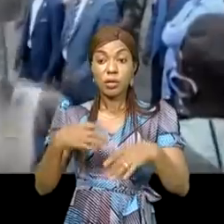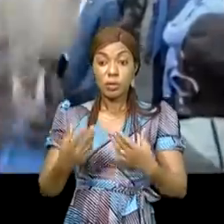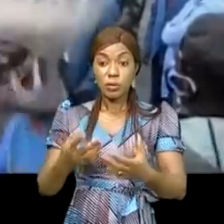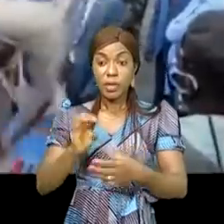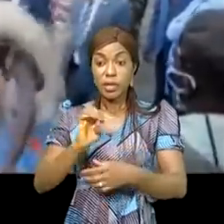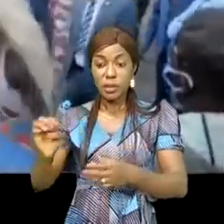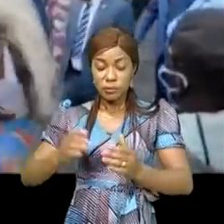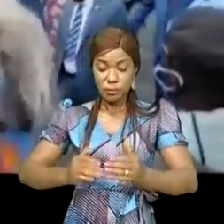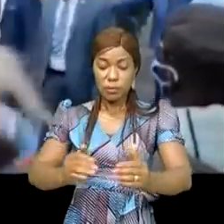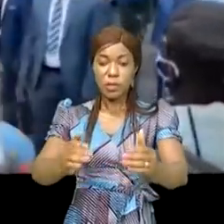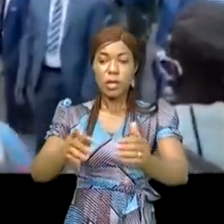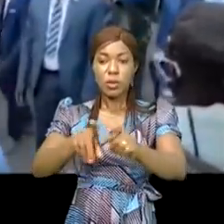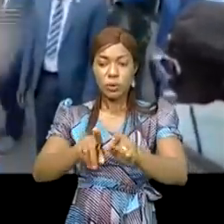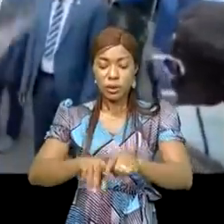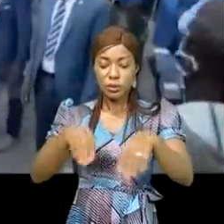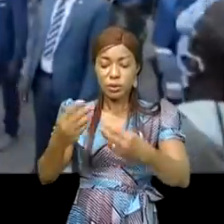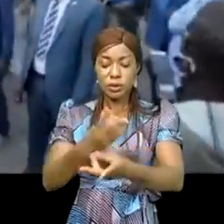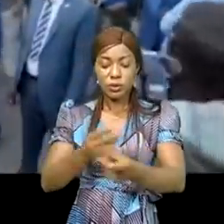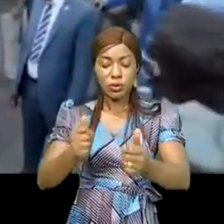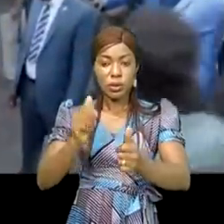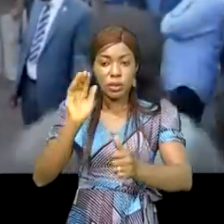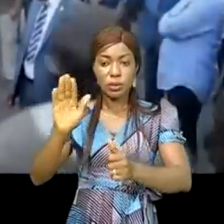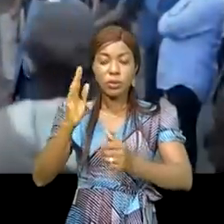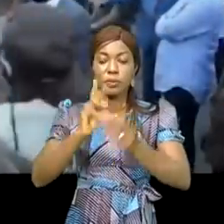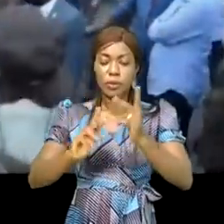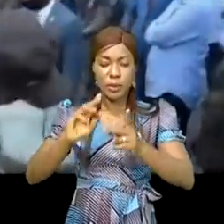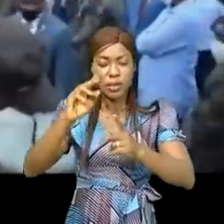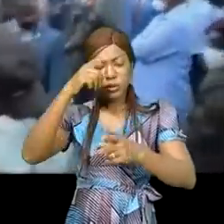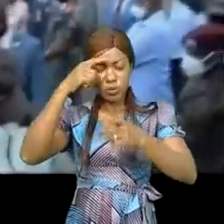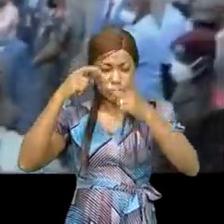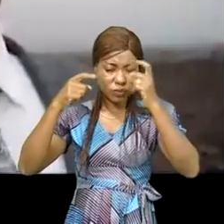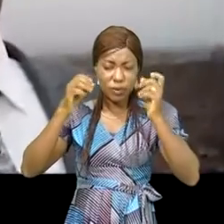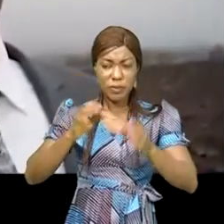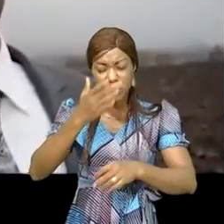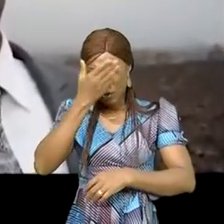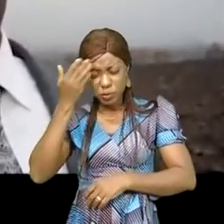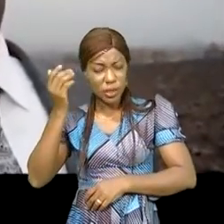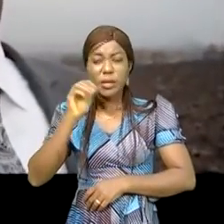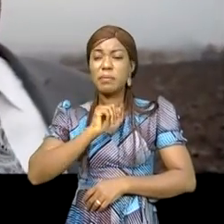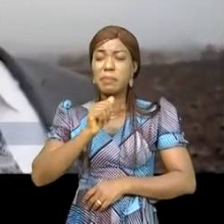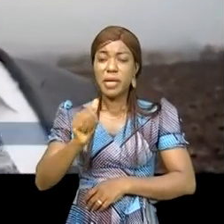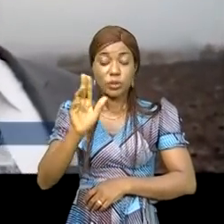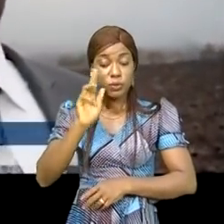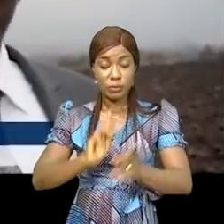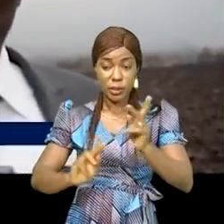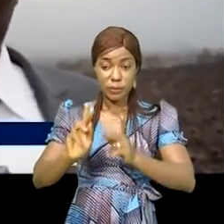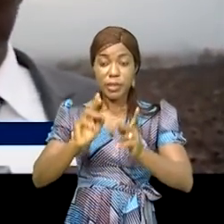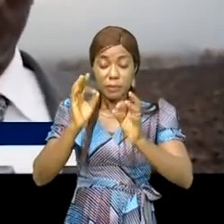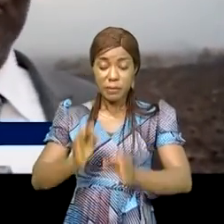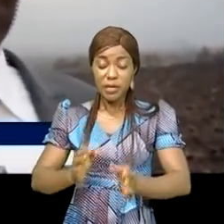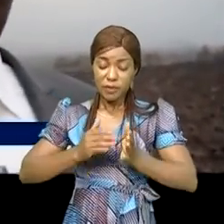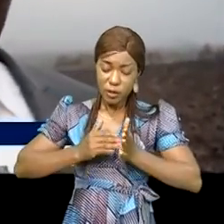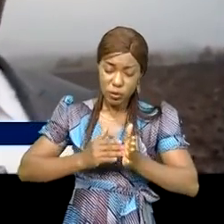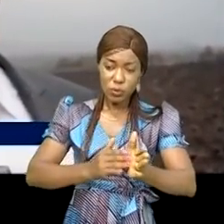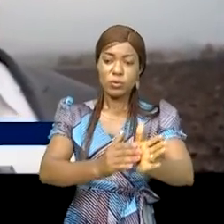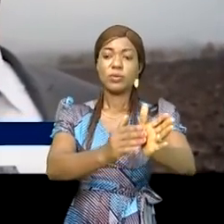évolue, et puis donner des solutions à son peuple qui souffre. Donc, il montrer que non, je n'ai pas oublié mon peuple. Il n'y a pas qu'ici. Il va continuer jusqu'à